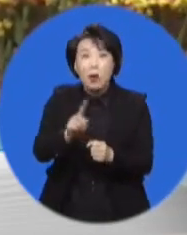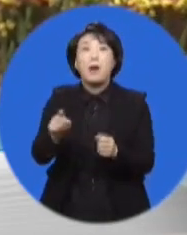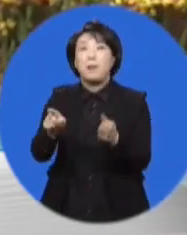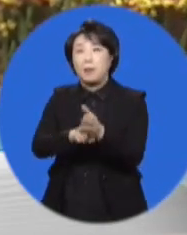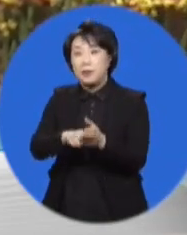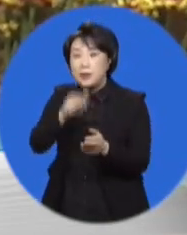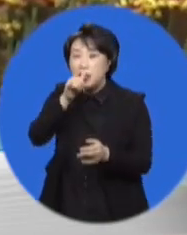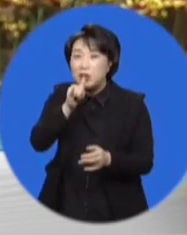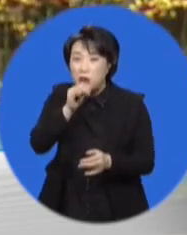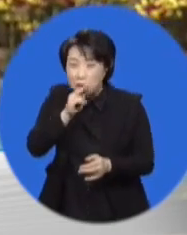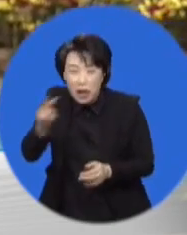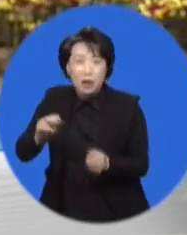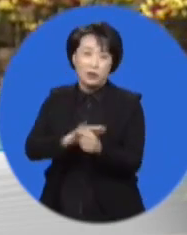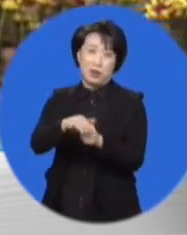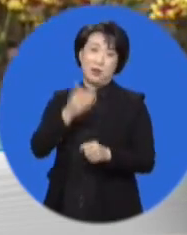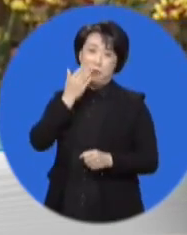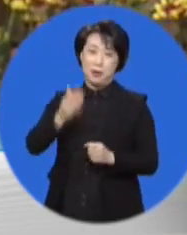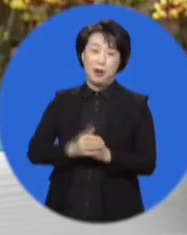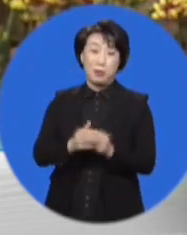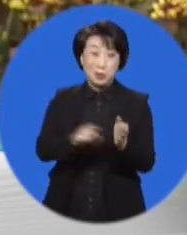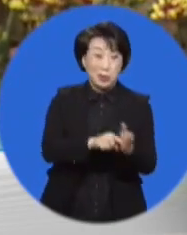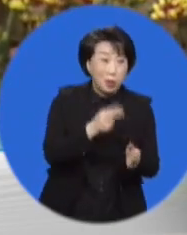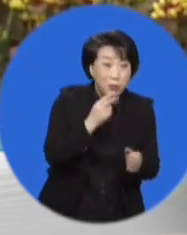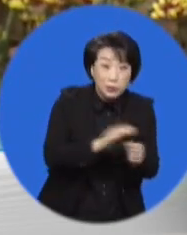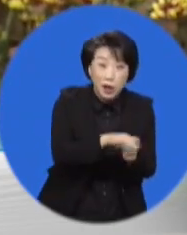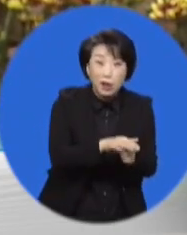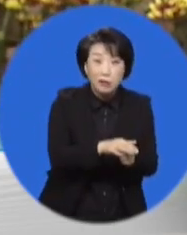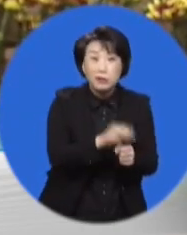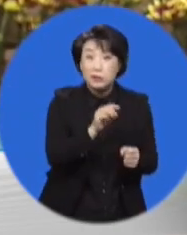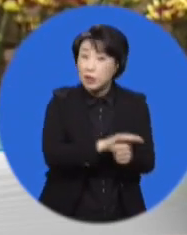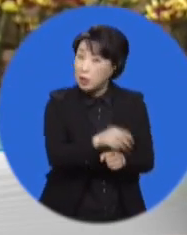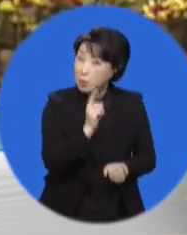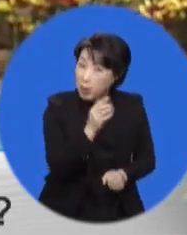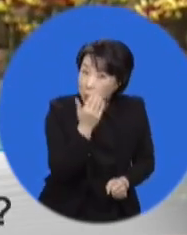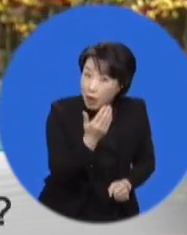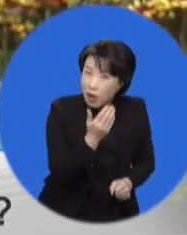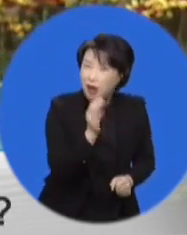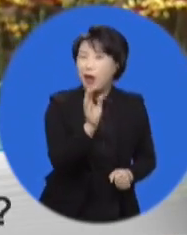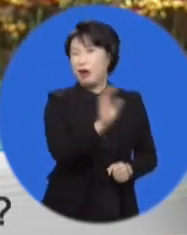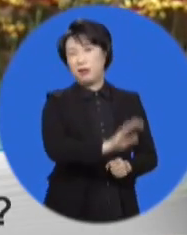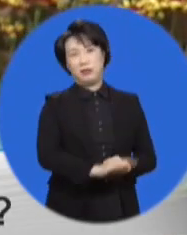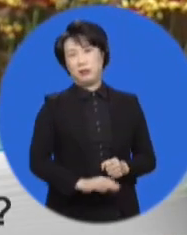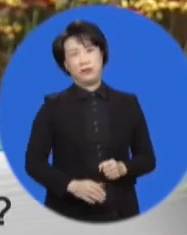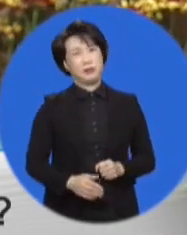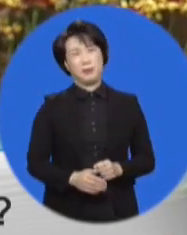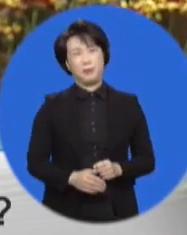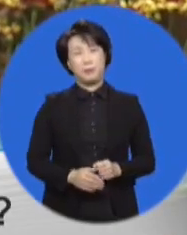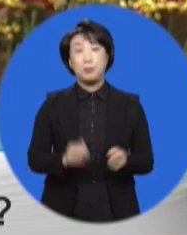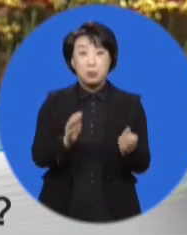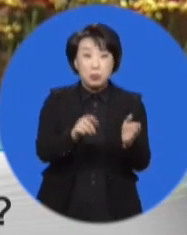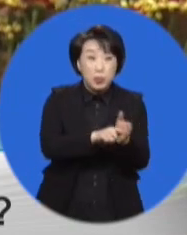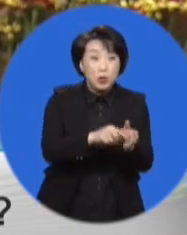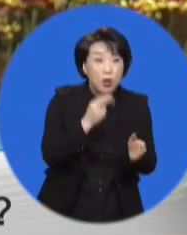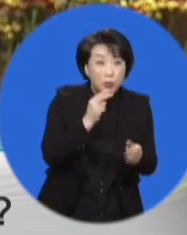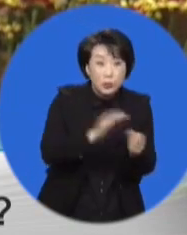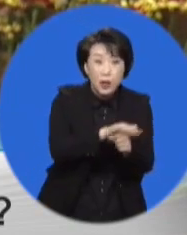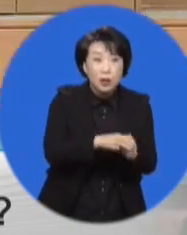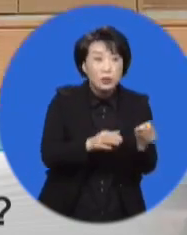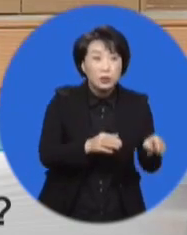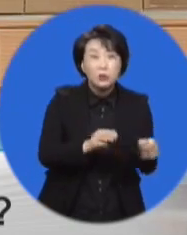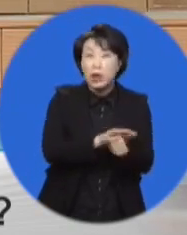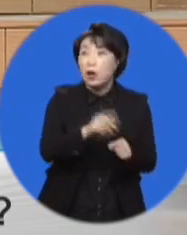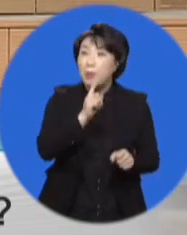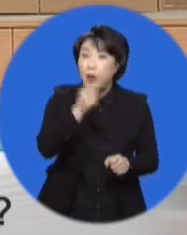사랑이지. 그 믿음 없는 사랑을 누가 그 사랑이라고 합니까? 응? 믿음 없는 사랑을 누가 사랑이라고